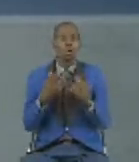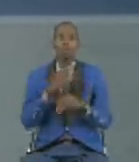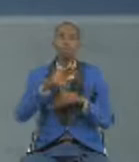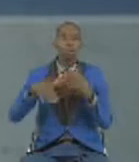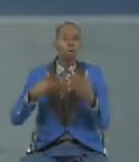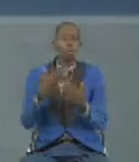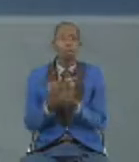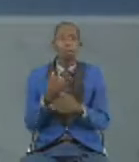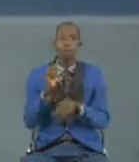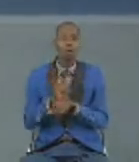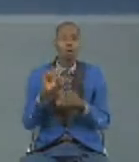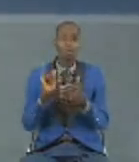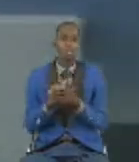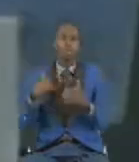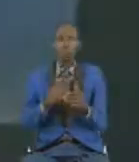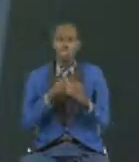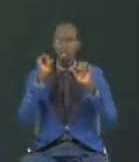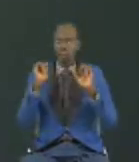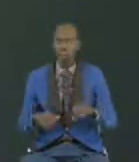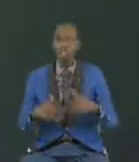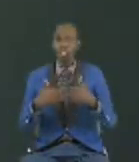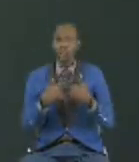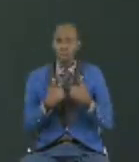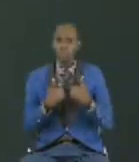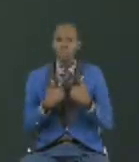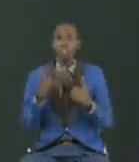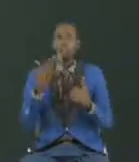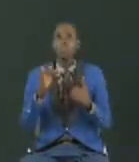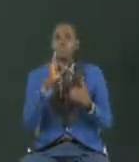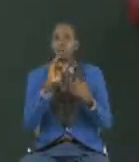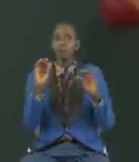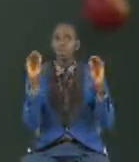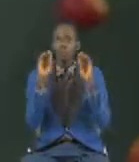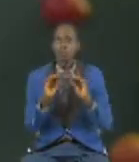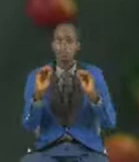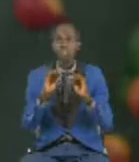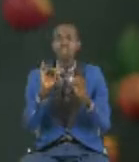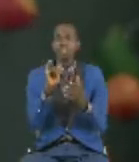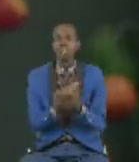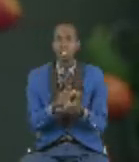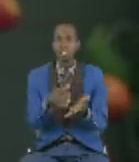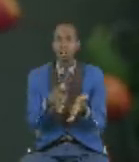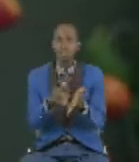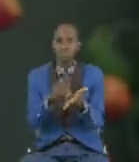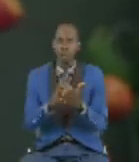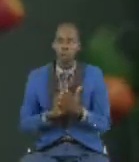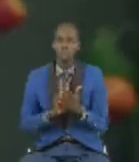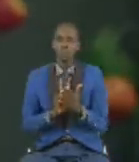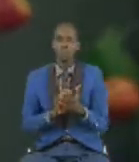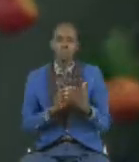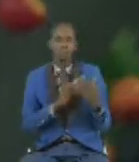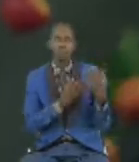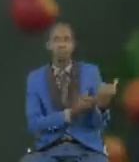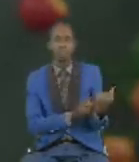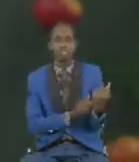professions que nous pouvons exercer, il n'y a aucune qui exige le courage